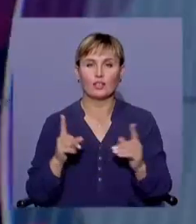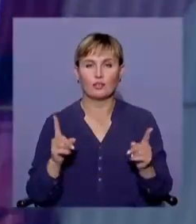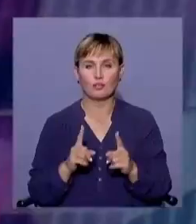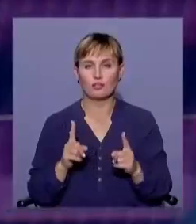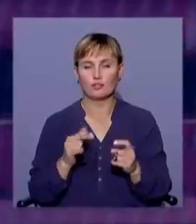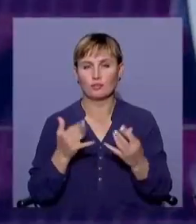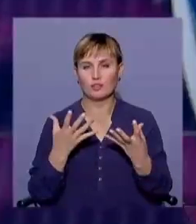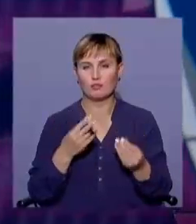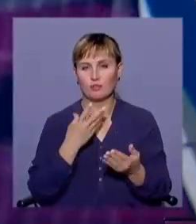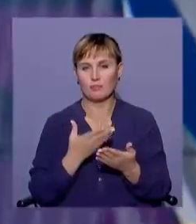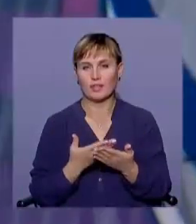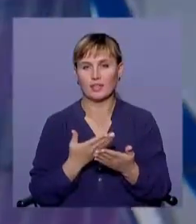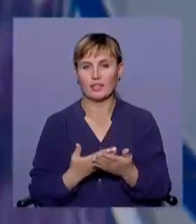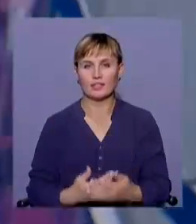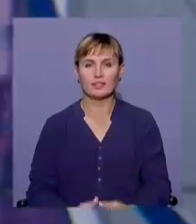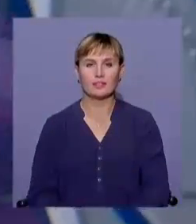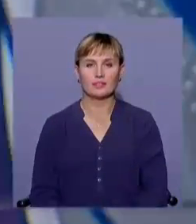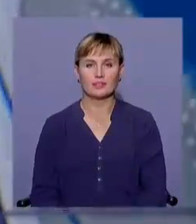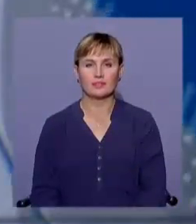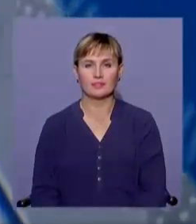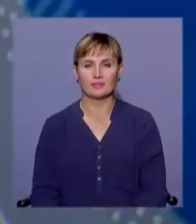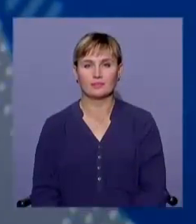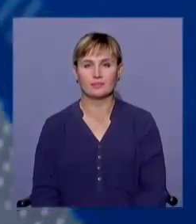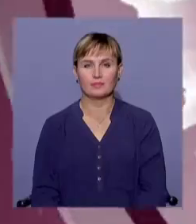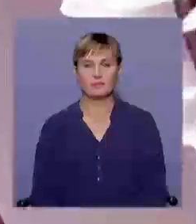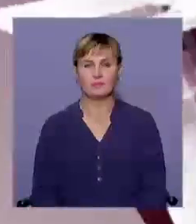сначала коротко о том, что мы покажем сегодня в выпуске.